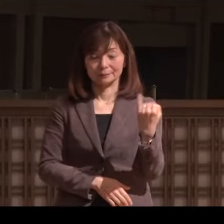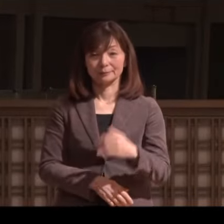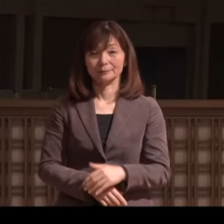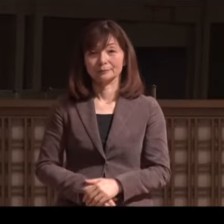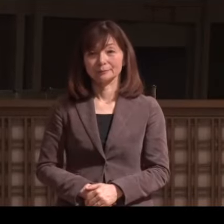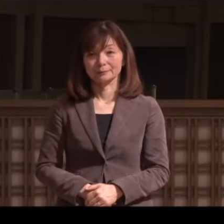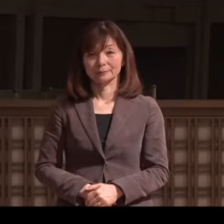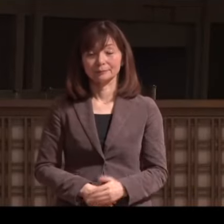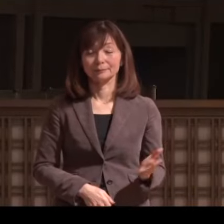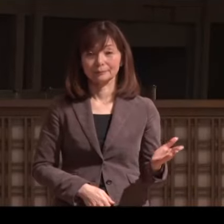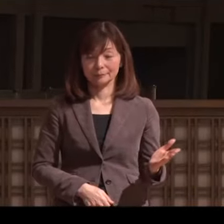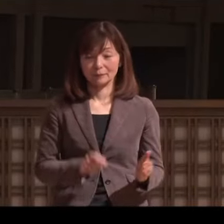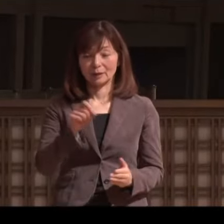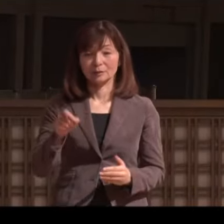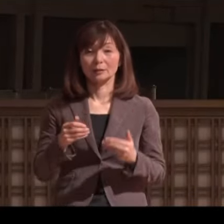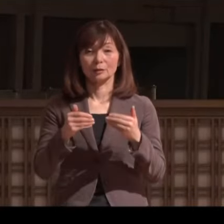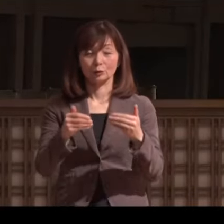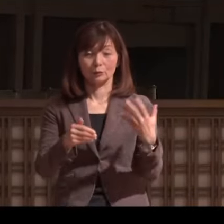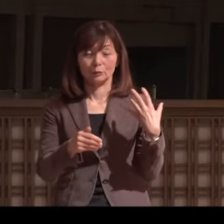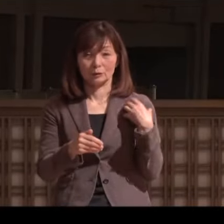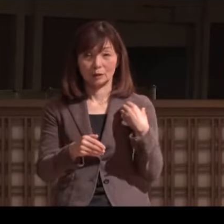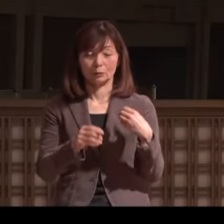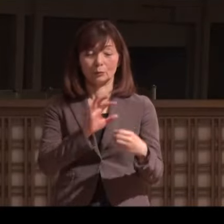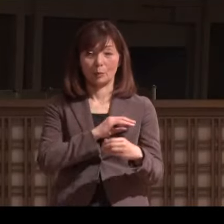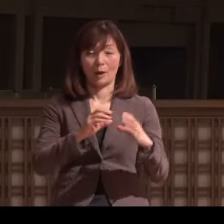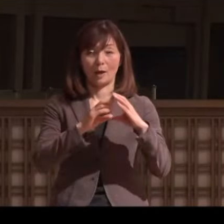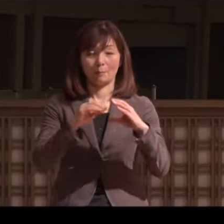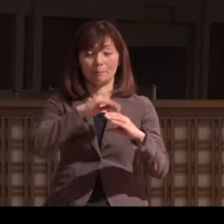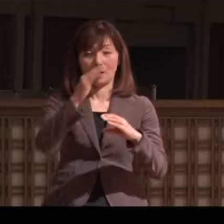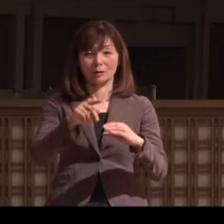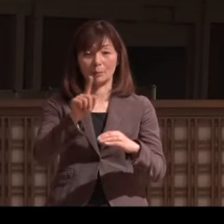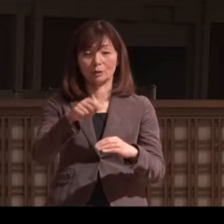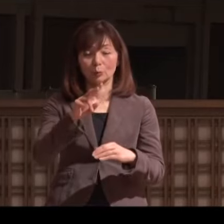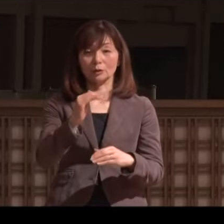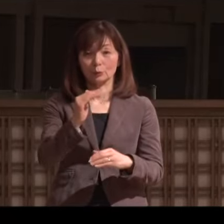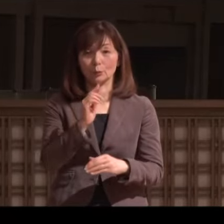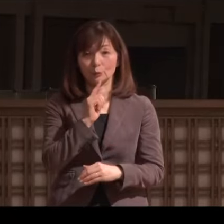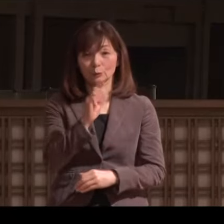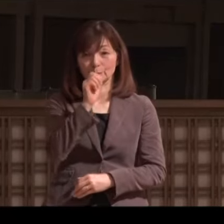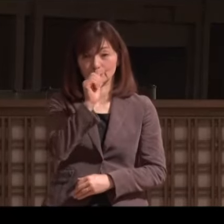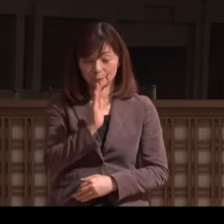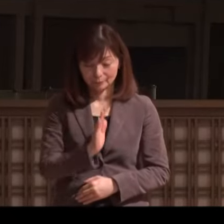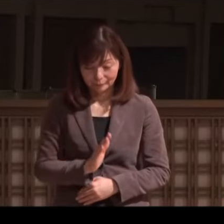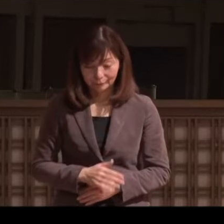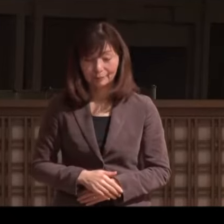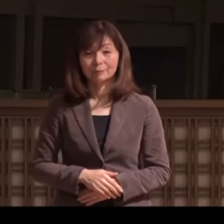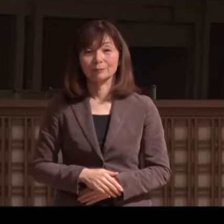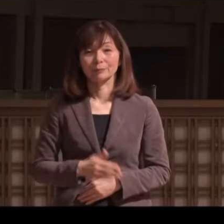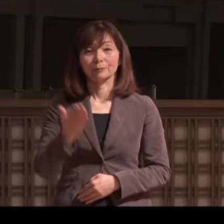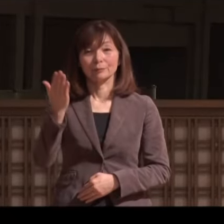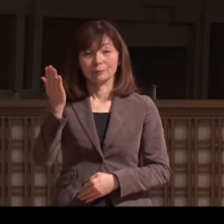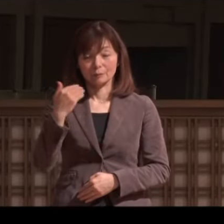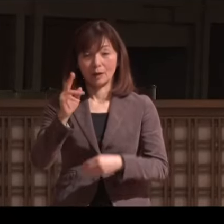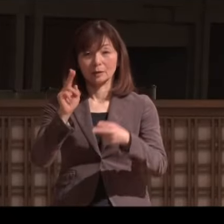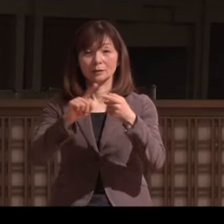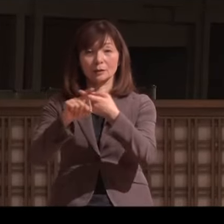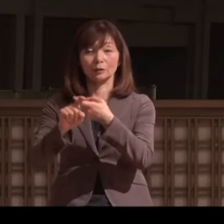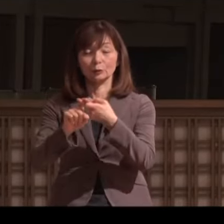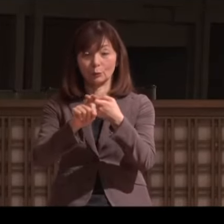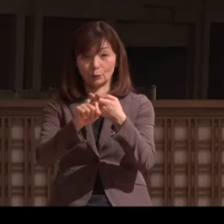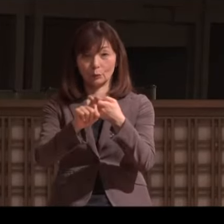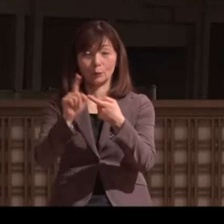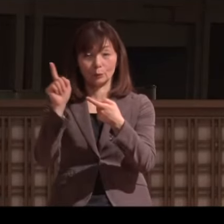え司会進行していきます丸山のり子と申しますよろしくお願いしますえ元々あの社会福祉協議会広島県の社会